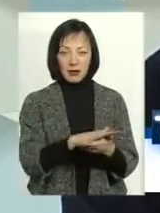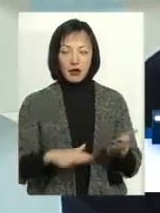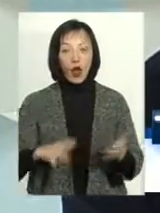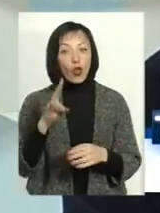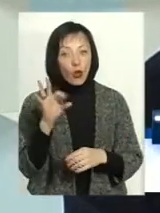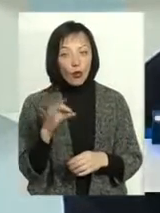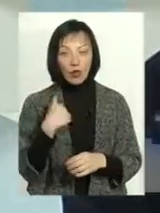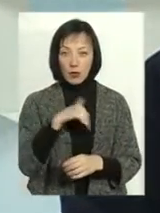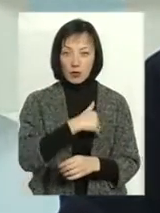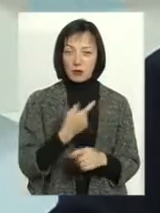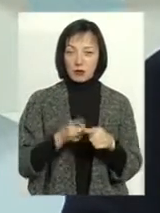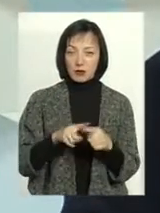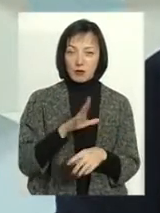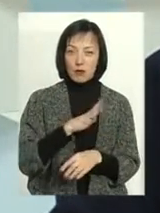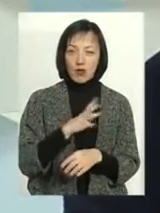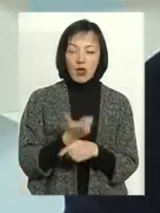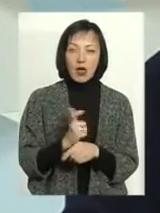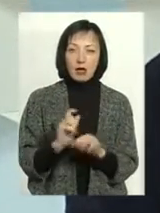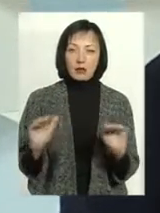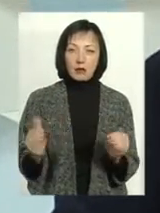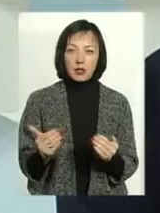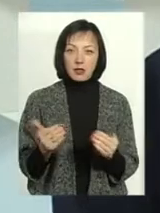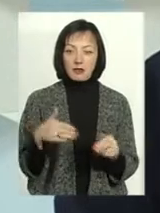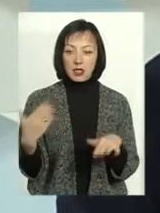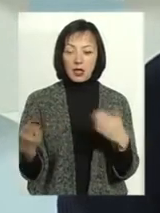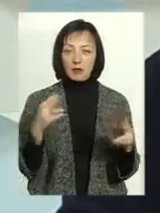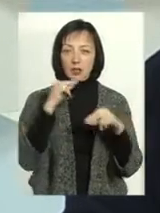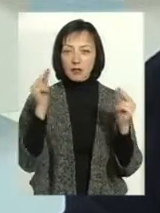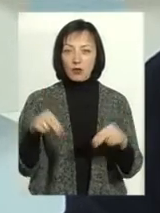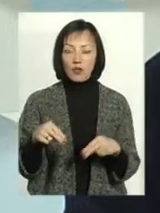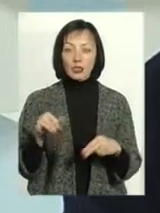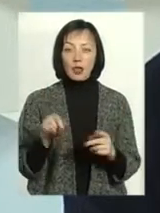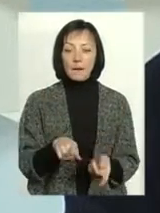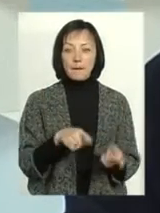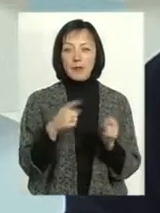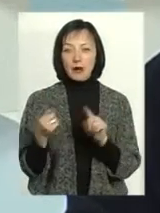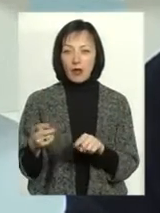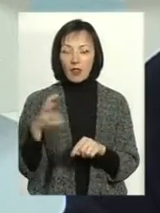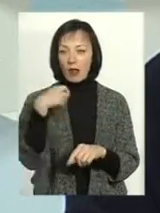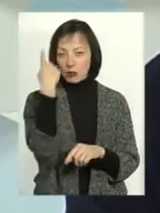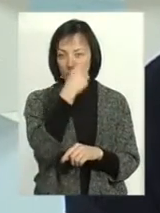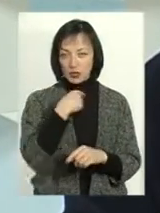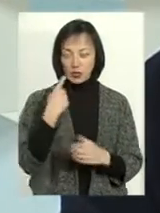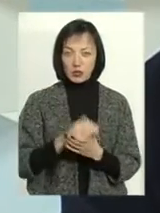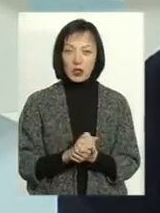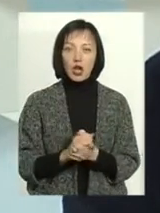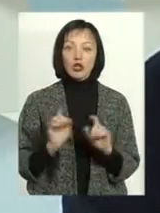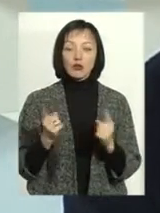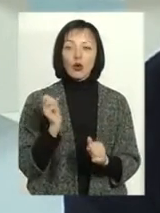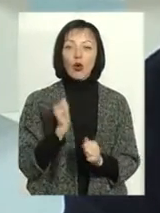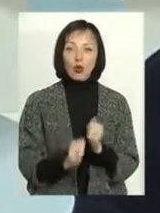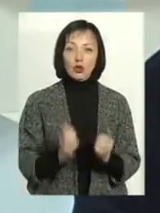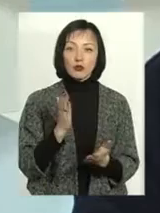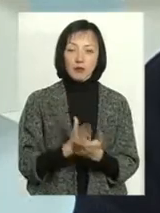Но я би хотів, щоб це було якнайменше взаємних таких звинувачень. І переходь, як казав Валерія, більш на особистості. Тому що кожен